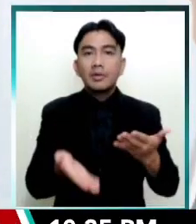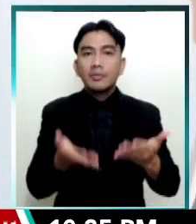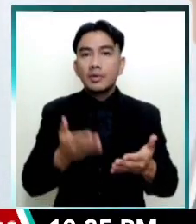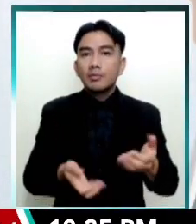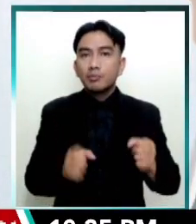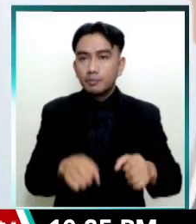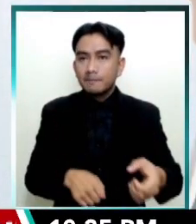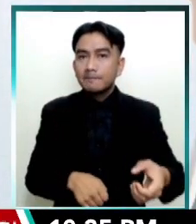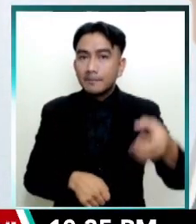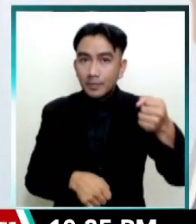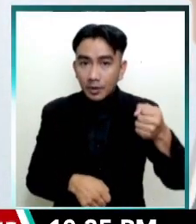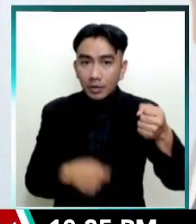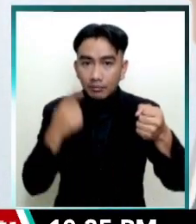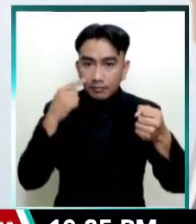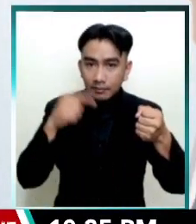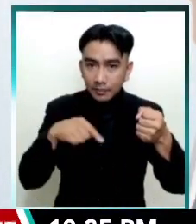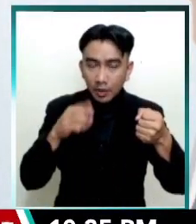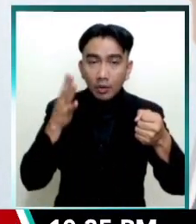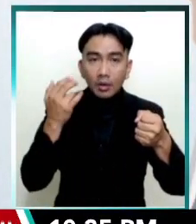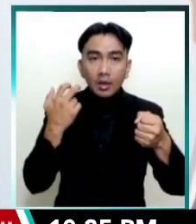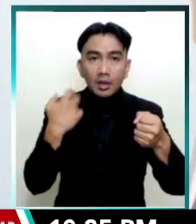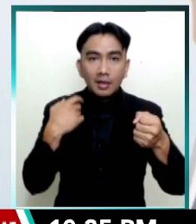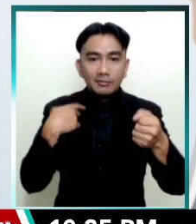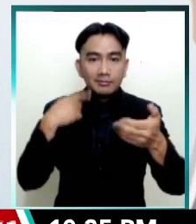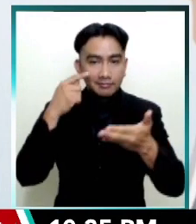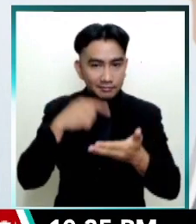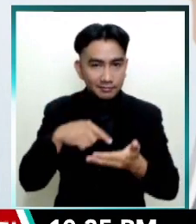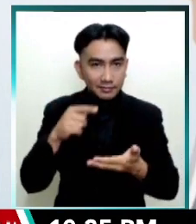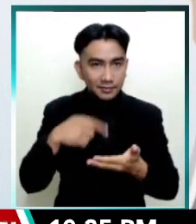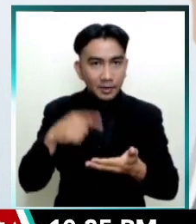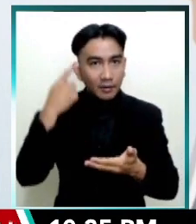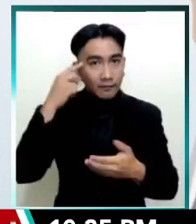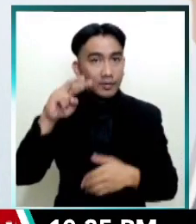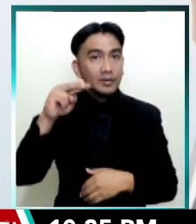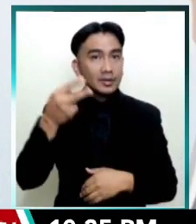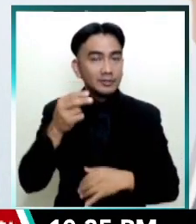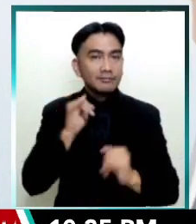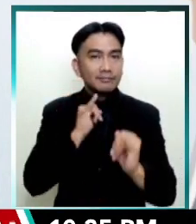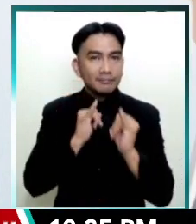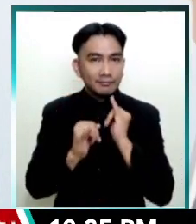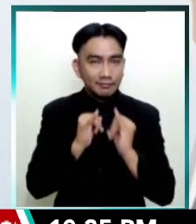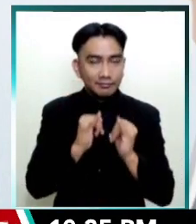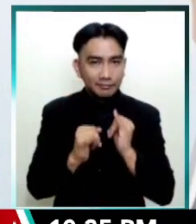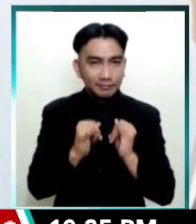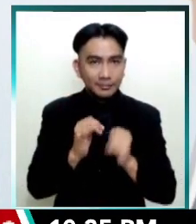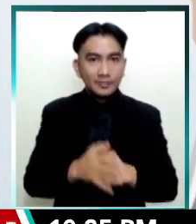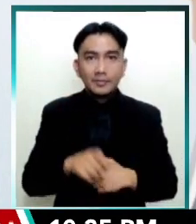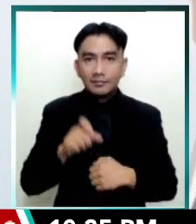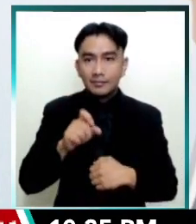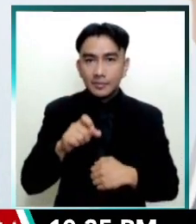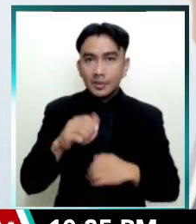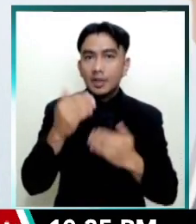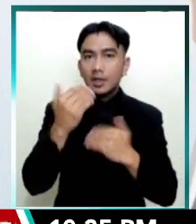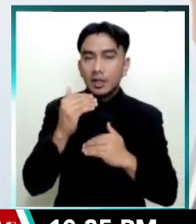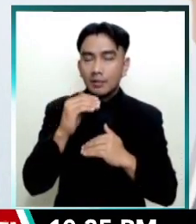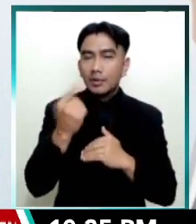Travel Control and Enforcement Unit para sa secondary interview na sisikapin daw limitahan sa 15 minuto.